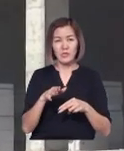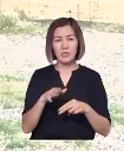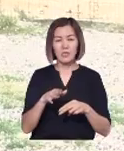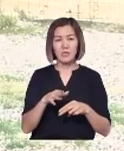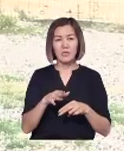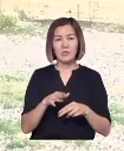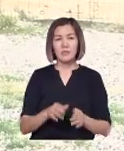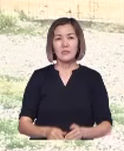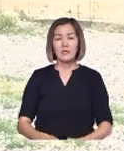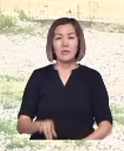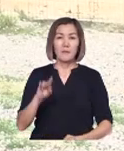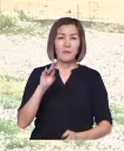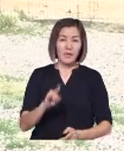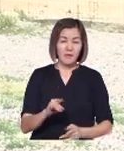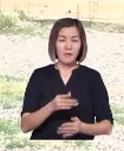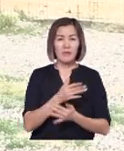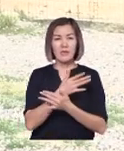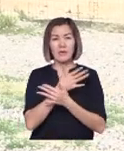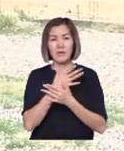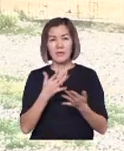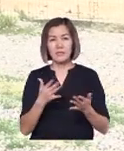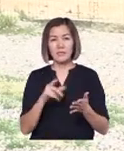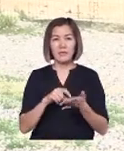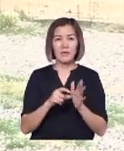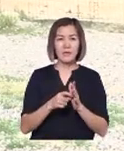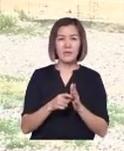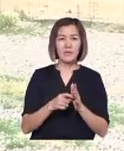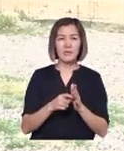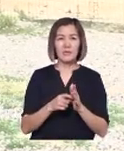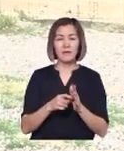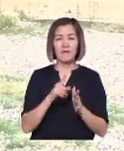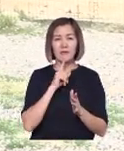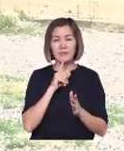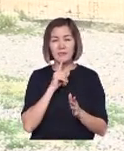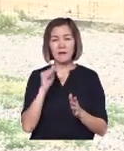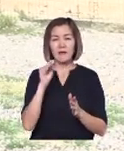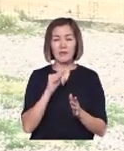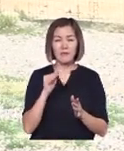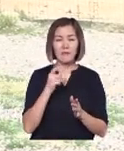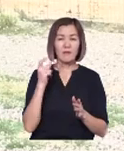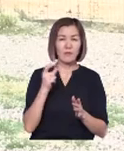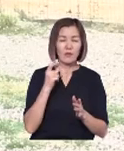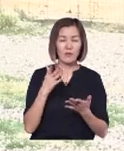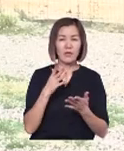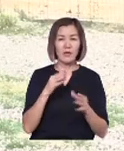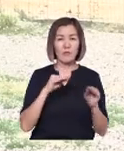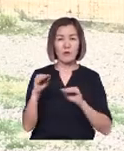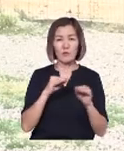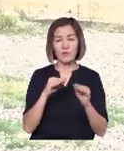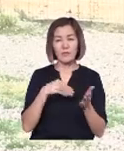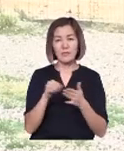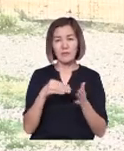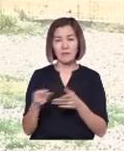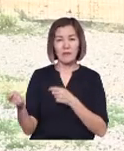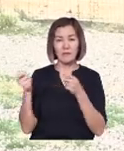тұха, мебель және де кабинеттерді әлеу, яғни физика, химия кабинеттерін толықтыру жабдықтары сатылып алынып, оларға